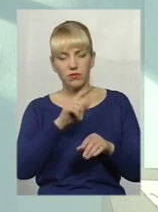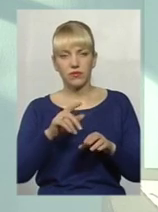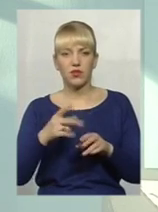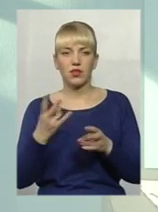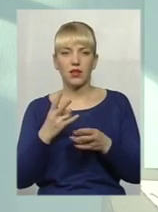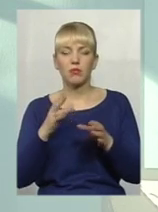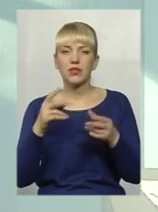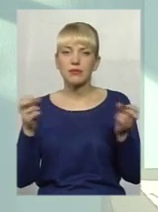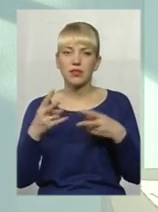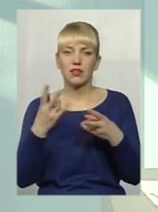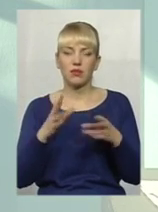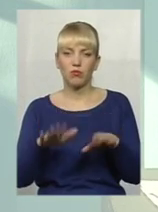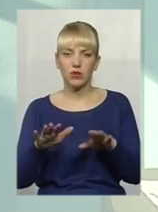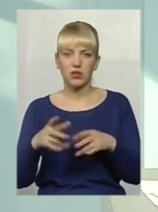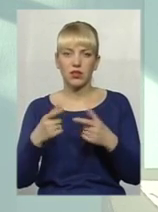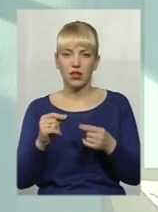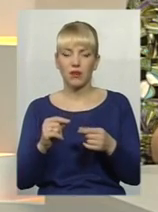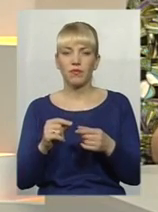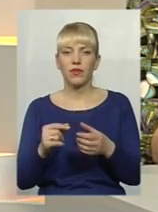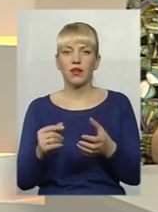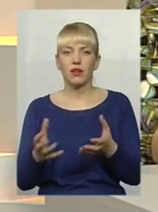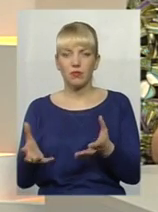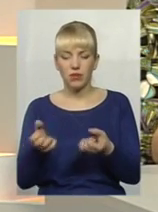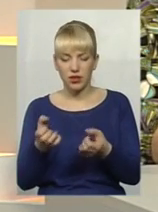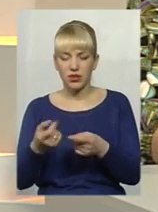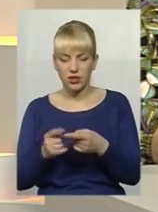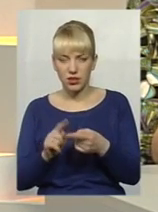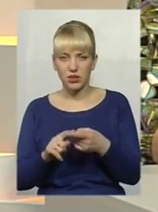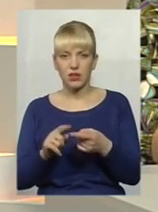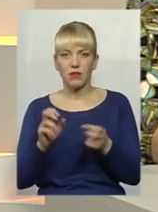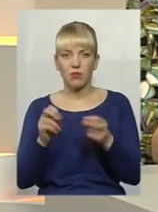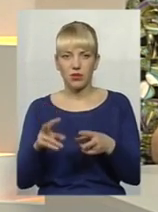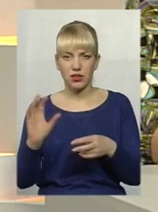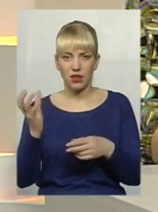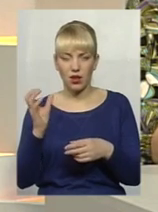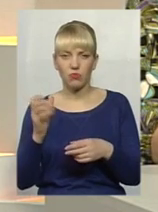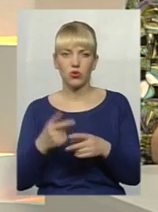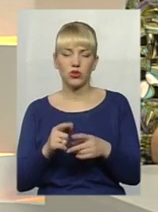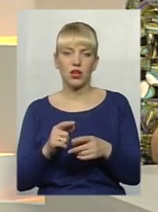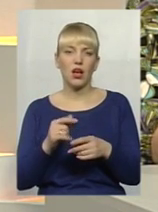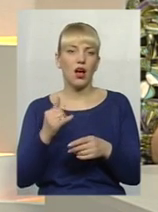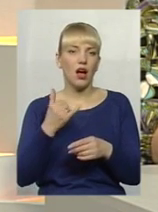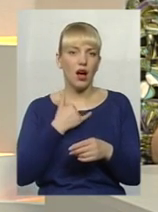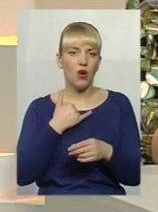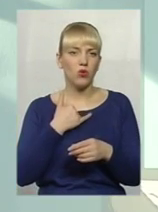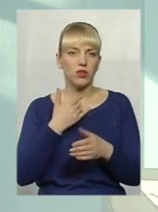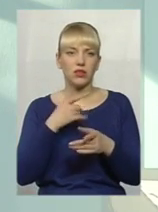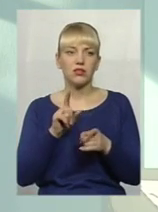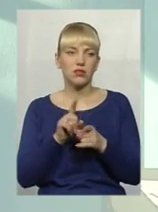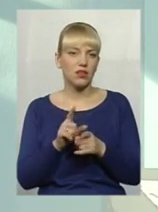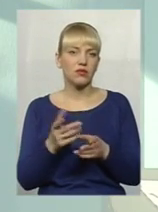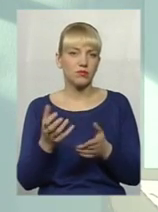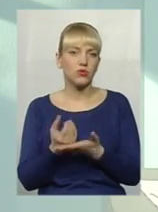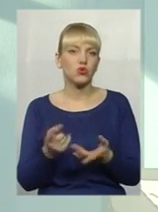цих небезпечних відходів, а надалі вже з людьми працювати. А в нас виходить те, що виходить.